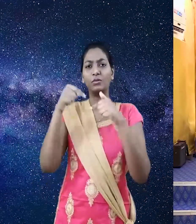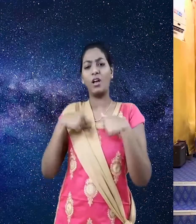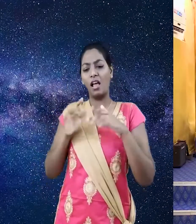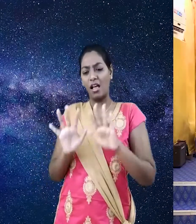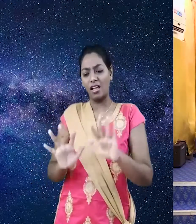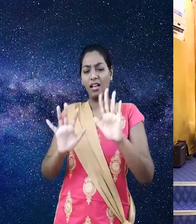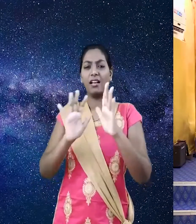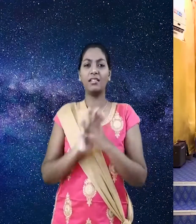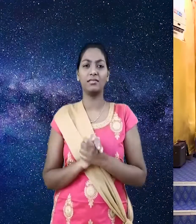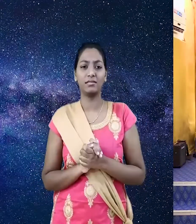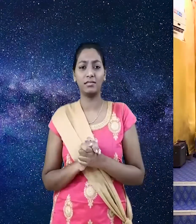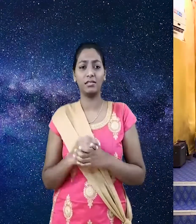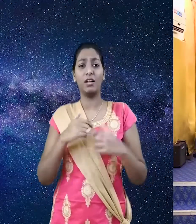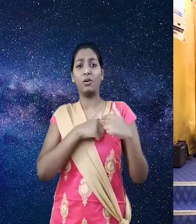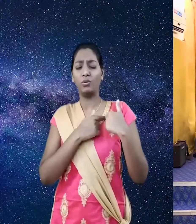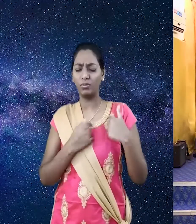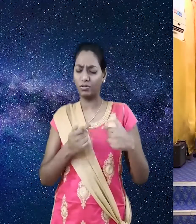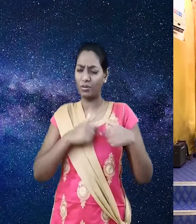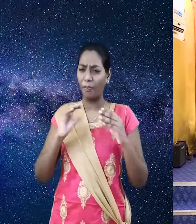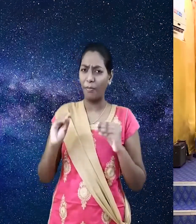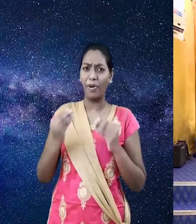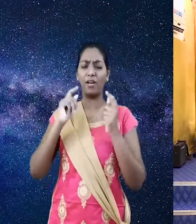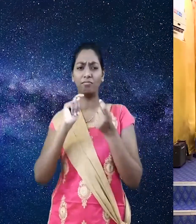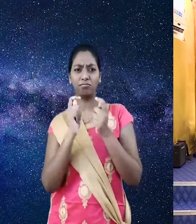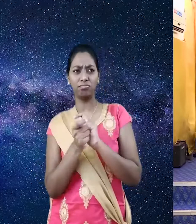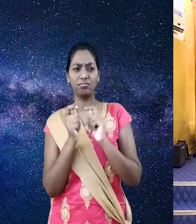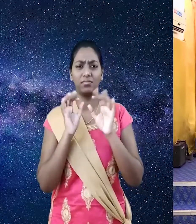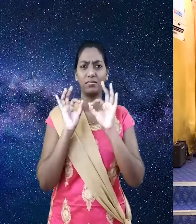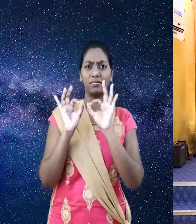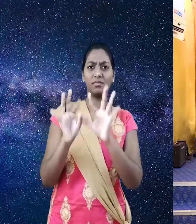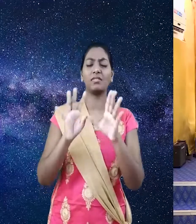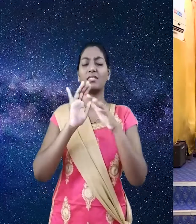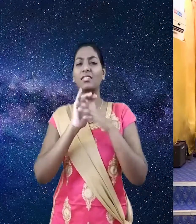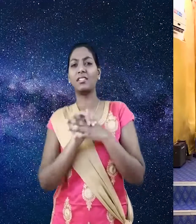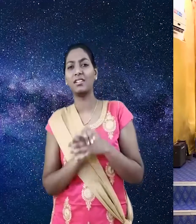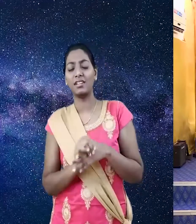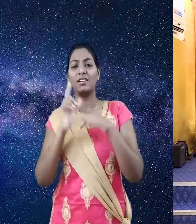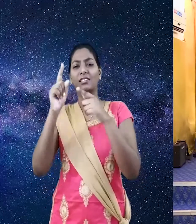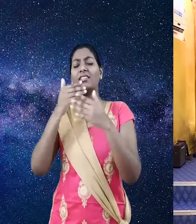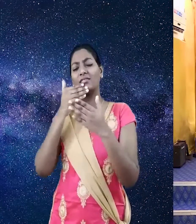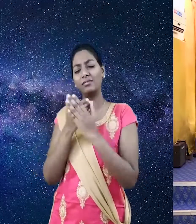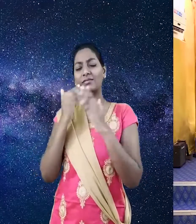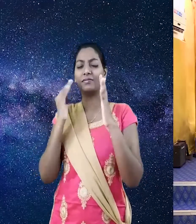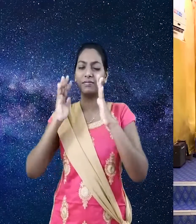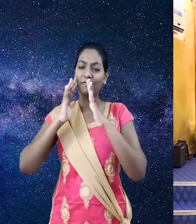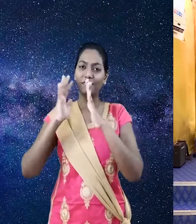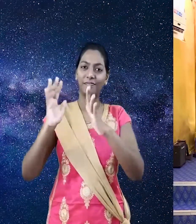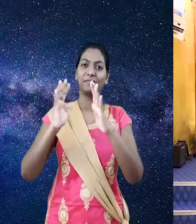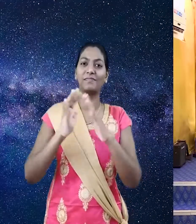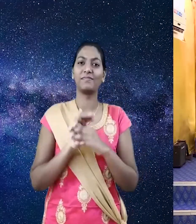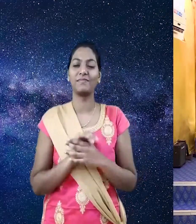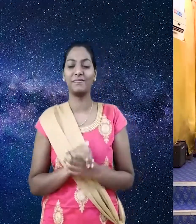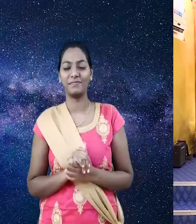तू या है हृदय को चंगा कर हृदय को चंगा करता तेरी